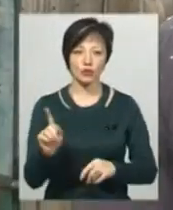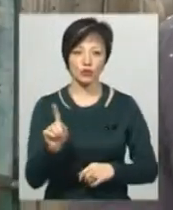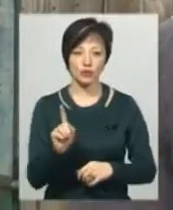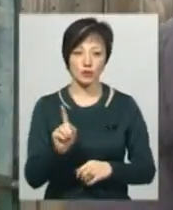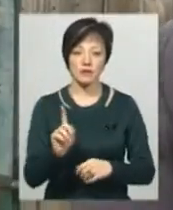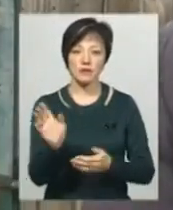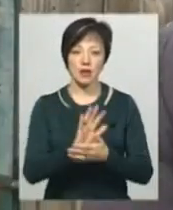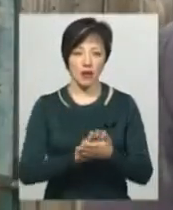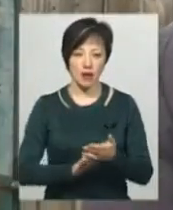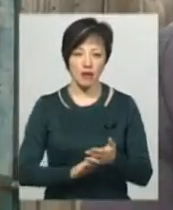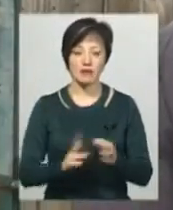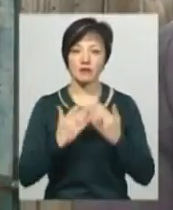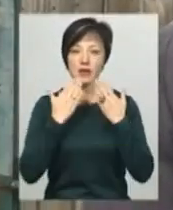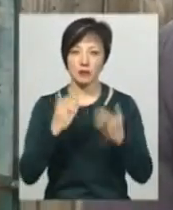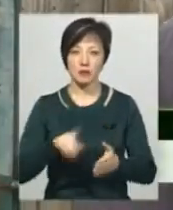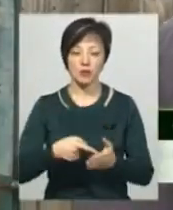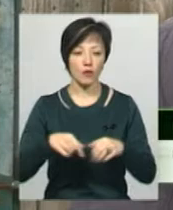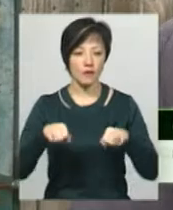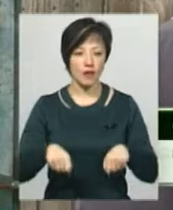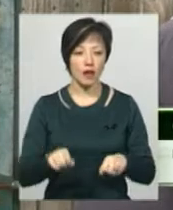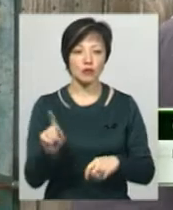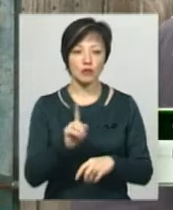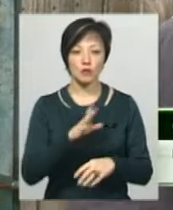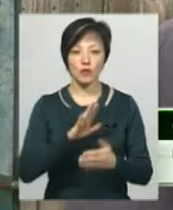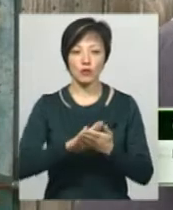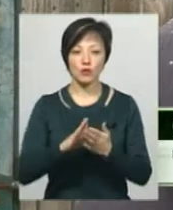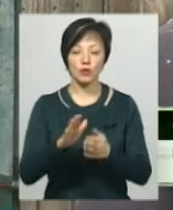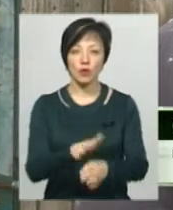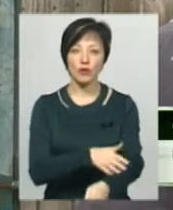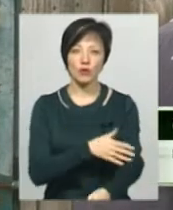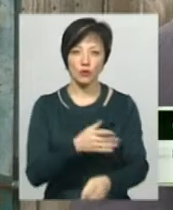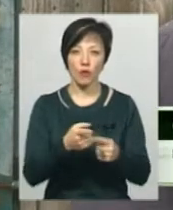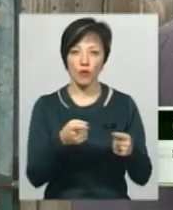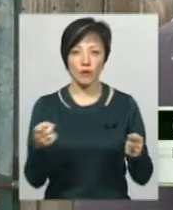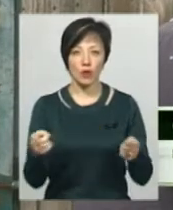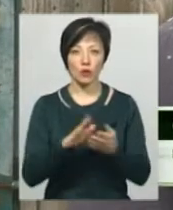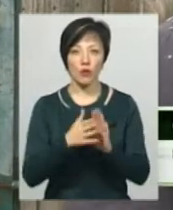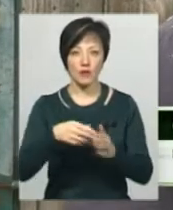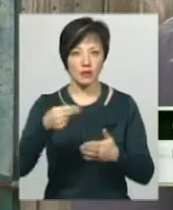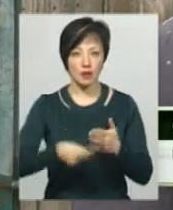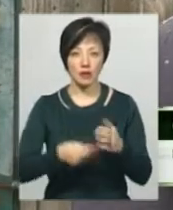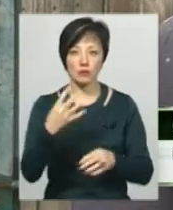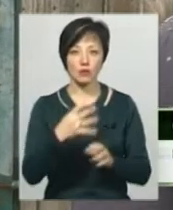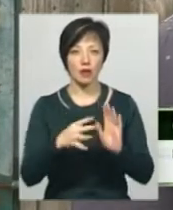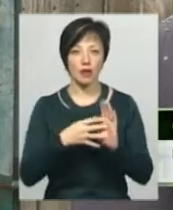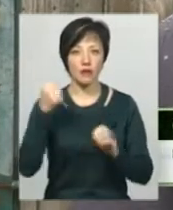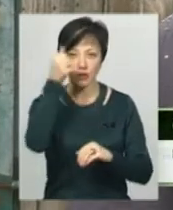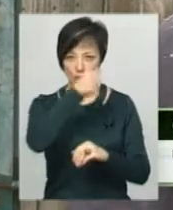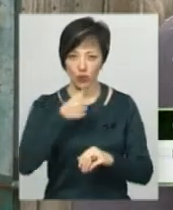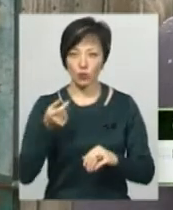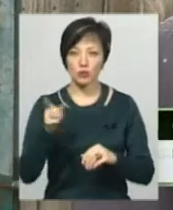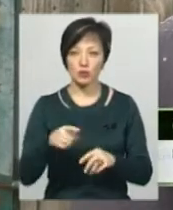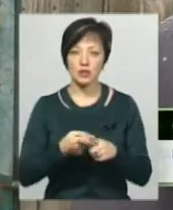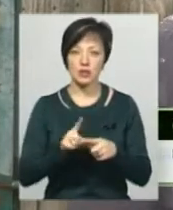в заяві, так само в зверненні до міської влади, щоб був довгостроковий договір складений на 49 років. Тому що